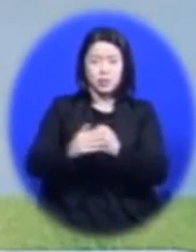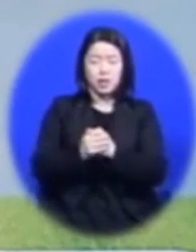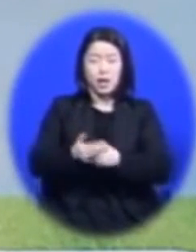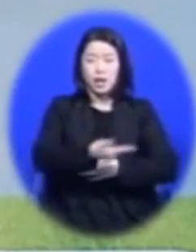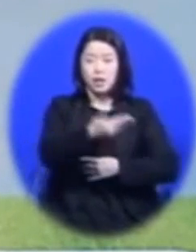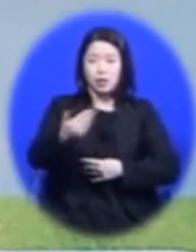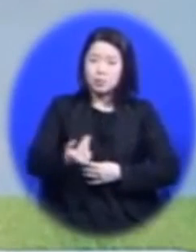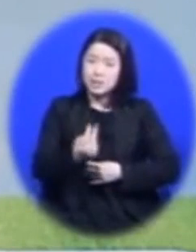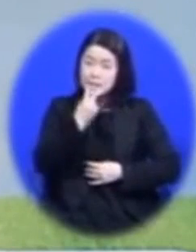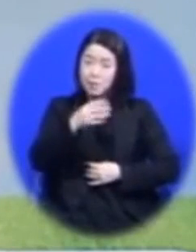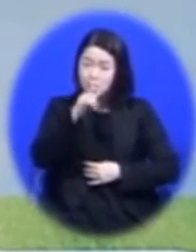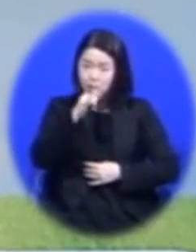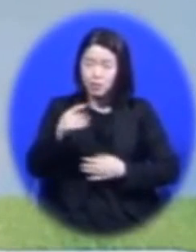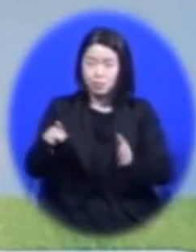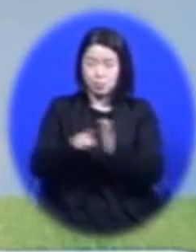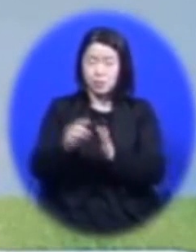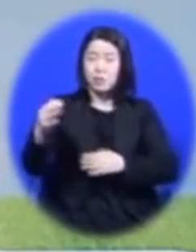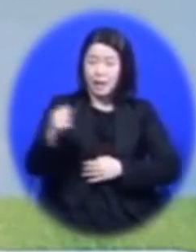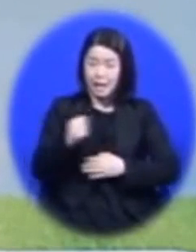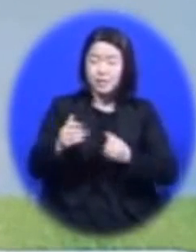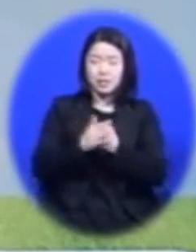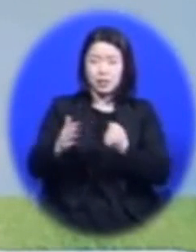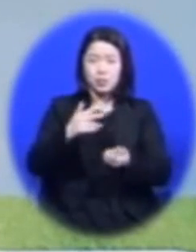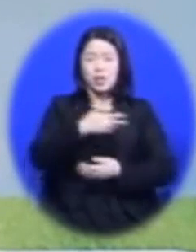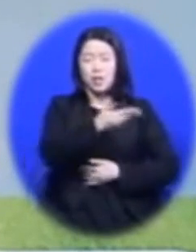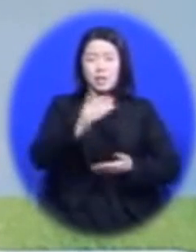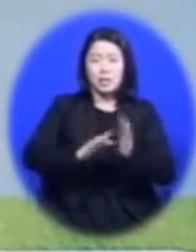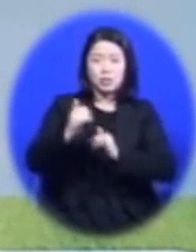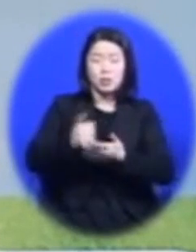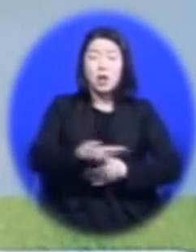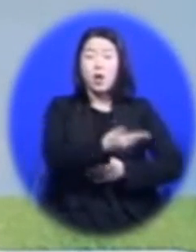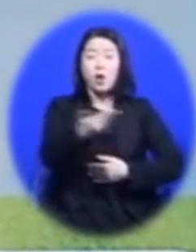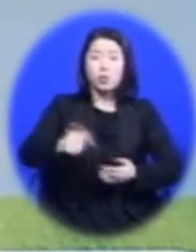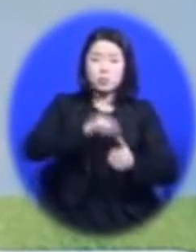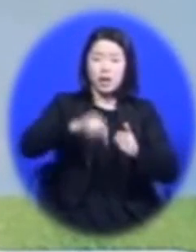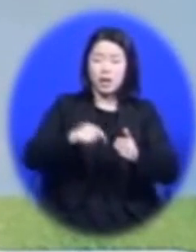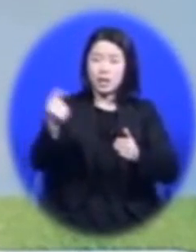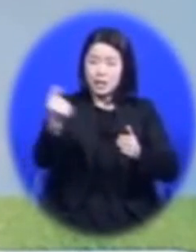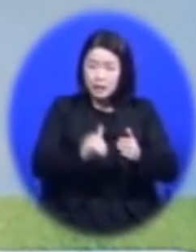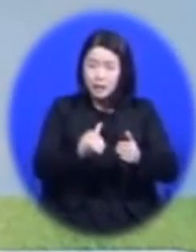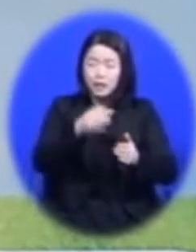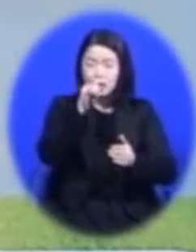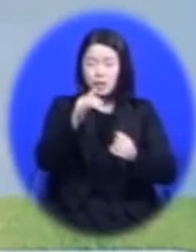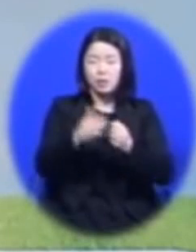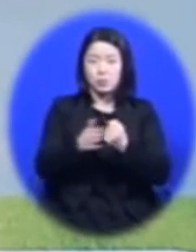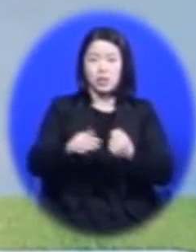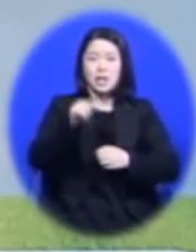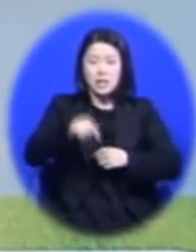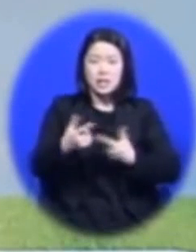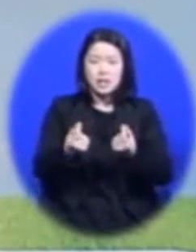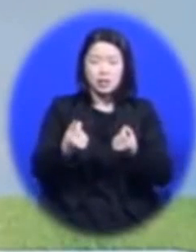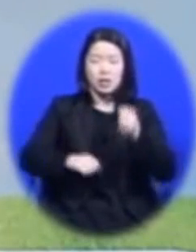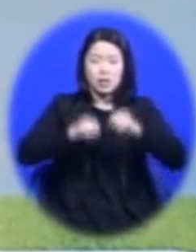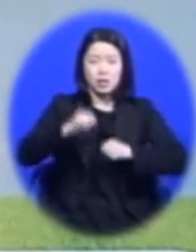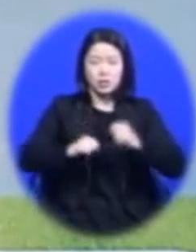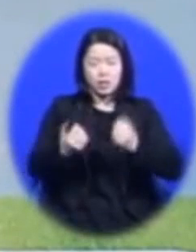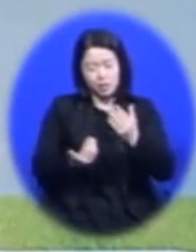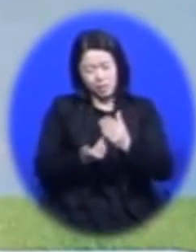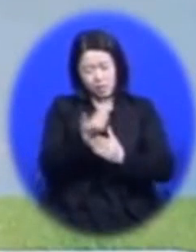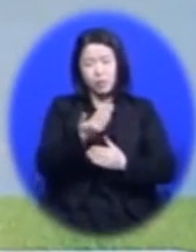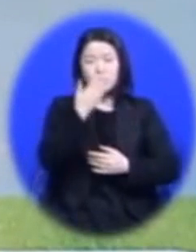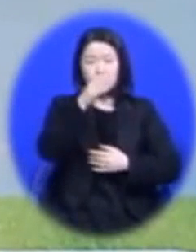여러분이 생명 있는 믿음을 가졌기에, 예수님이 여러분 안에 오셨기 때문에 여러분 안에 이와 같은 역사를 일으키시고 계신